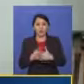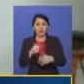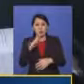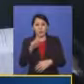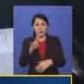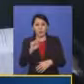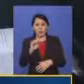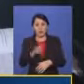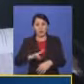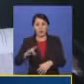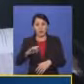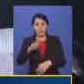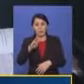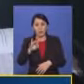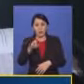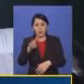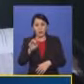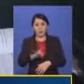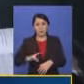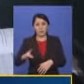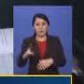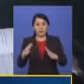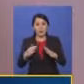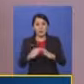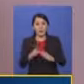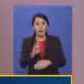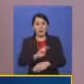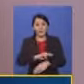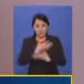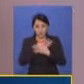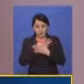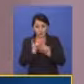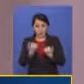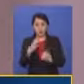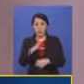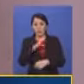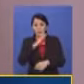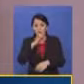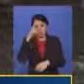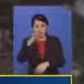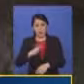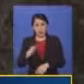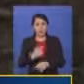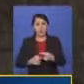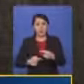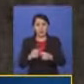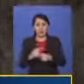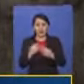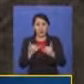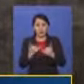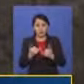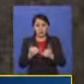Жамбыл облысына қарасты Мерке ауданында тұрыпты, бірақ баспанасымен тұрақты жұмысы болмағандықтан солтүстікке көшіп келуді жөн санаған. Қазіргі